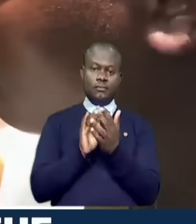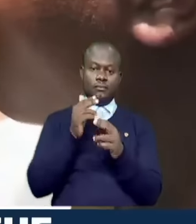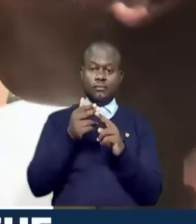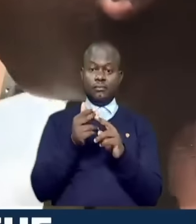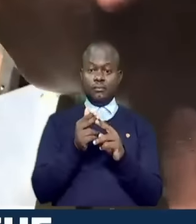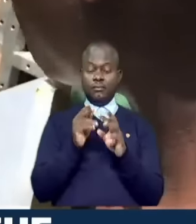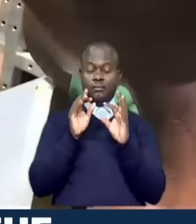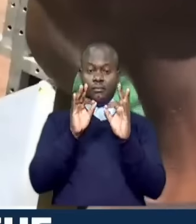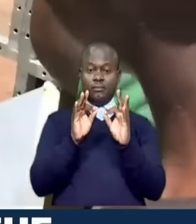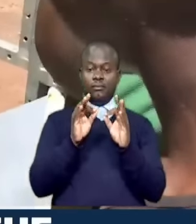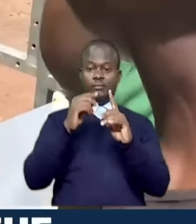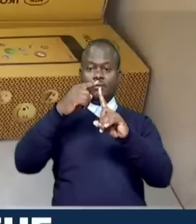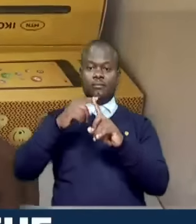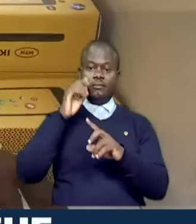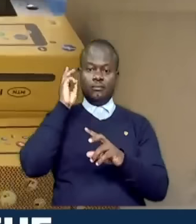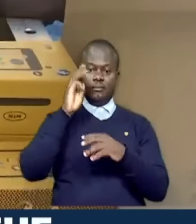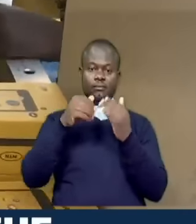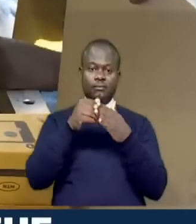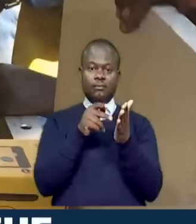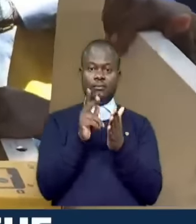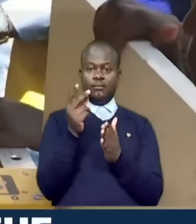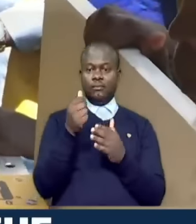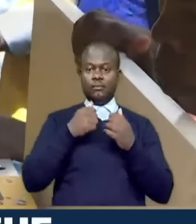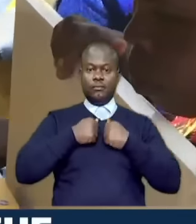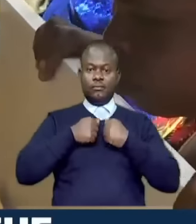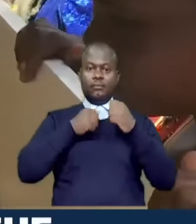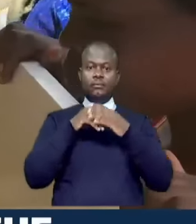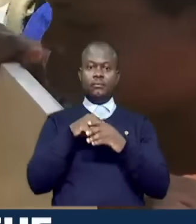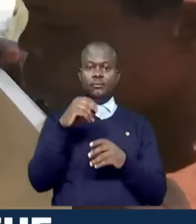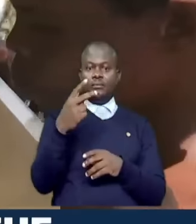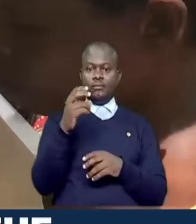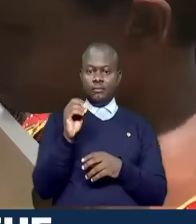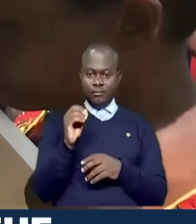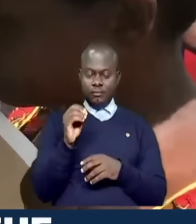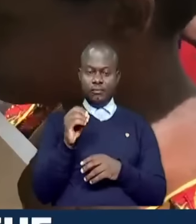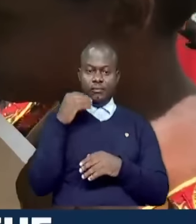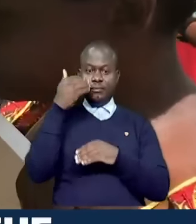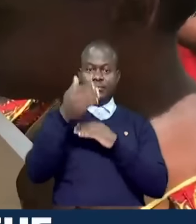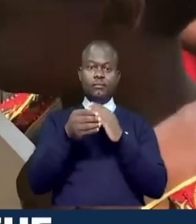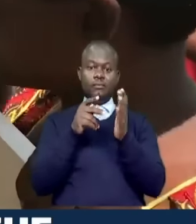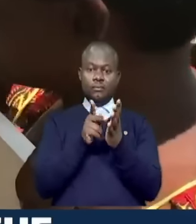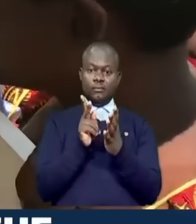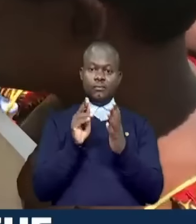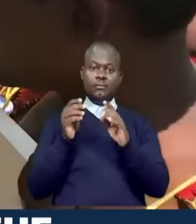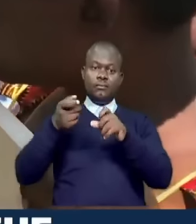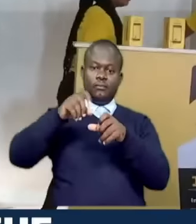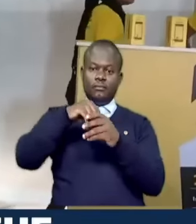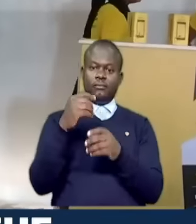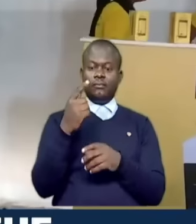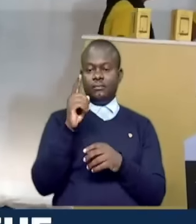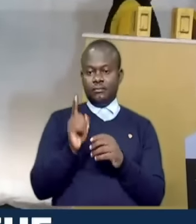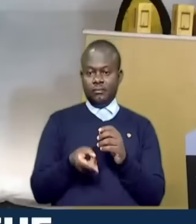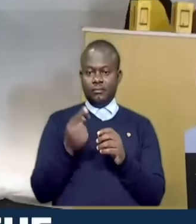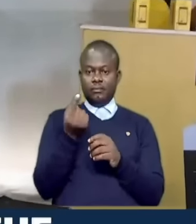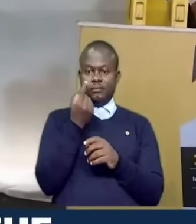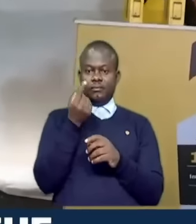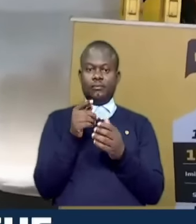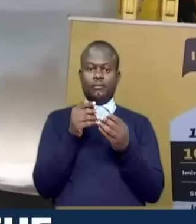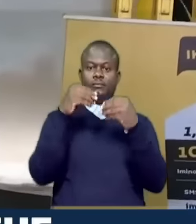ikosora plus izajya igura amafaranga y'u Rwanda 2020 uyiguze yongeraho amafaranga 1000 gusa